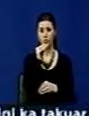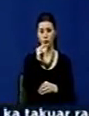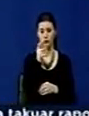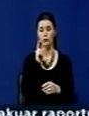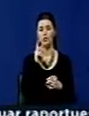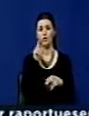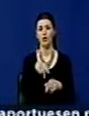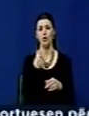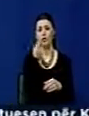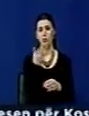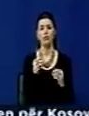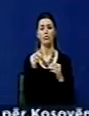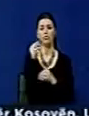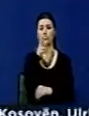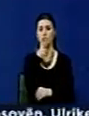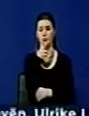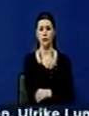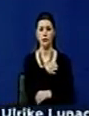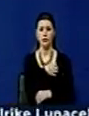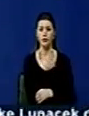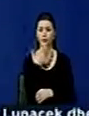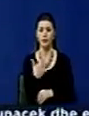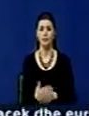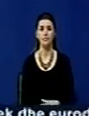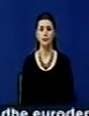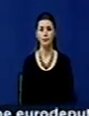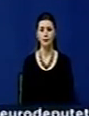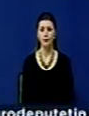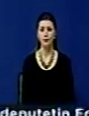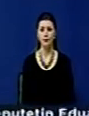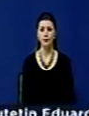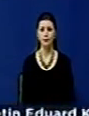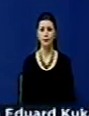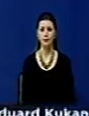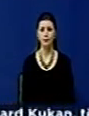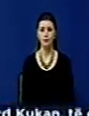të rrisim edhe shumën e asistencës sociale. Faleminderit. Faleminderit. Zonja